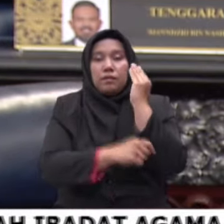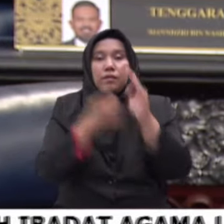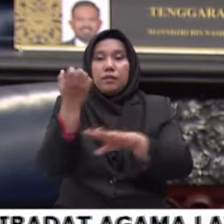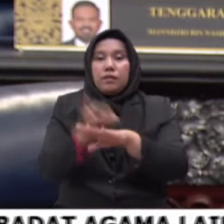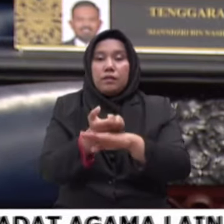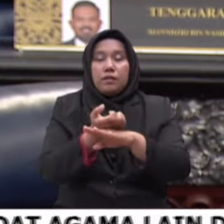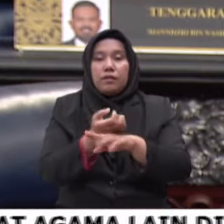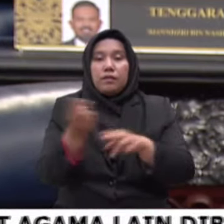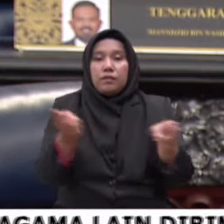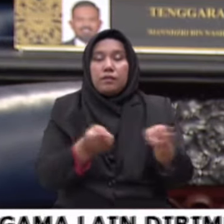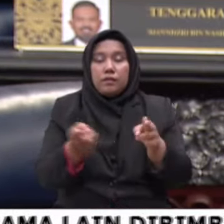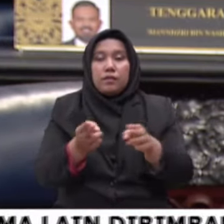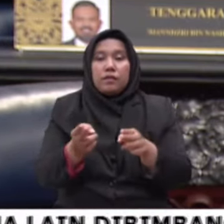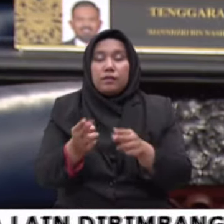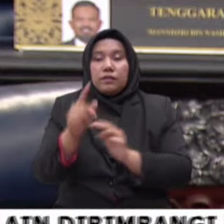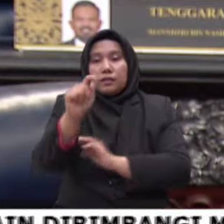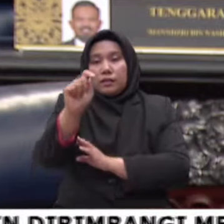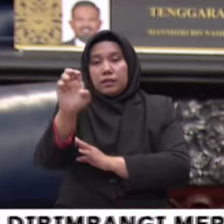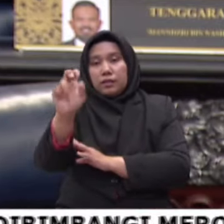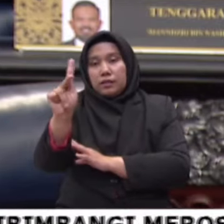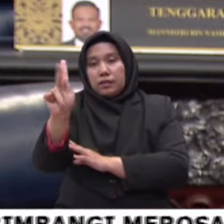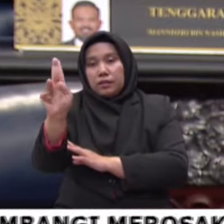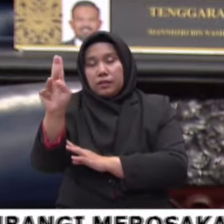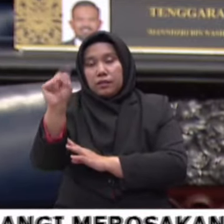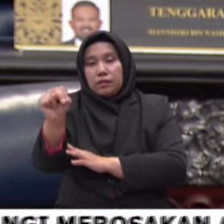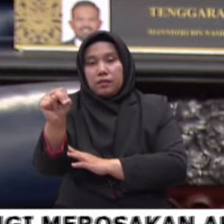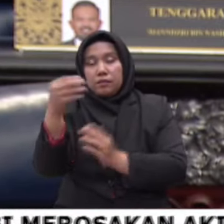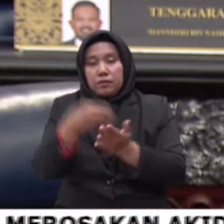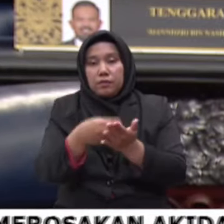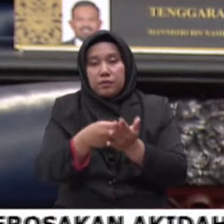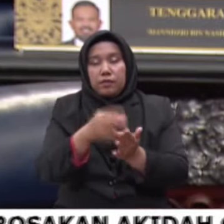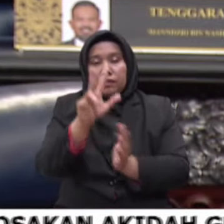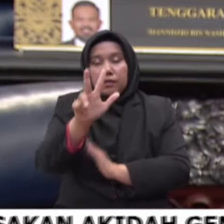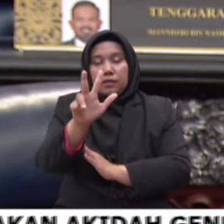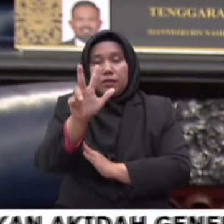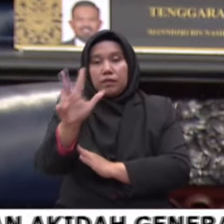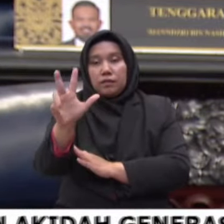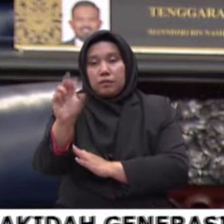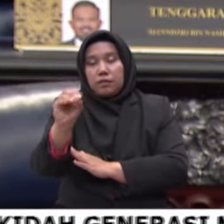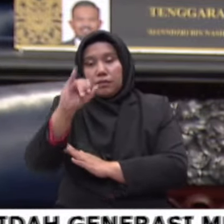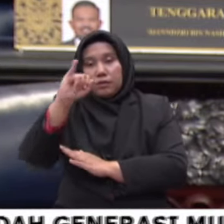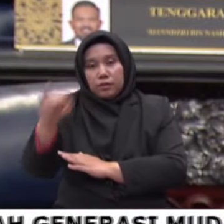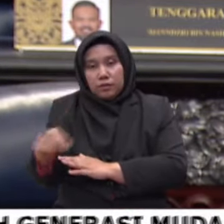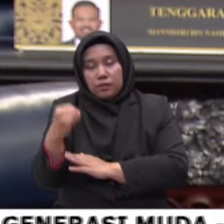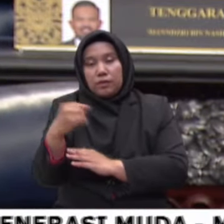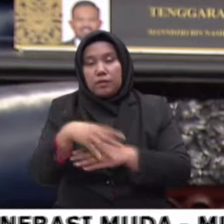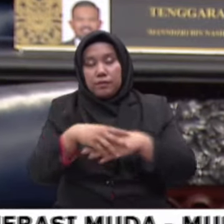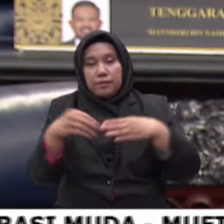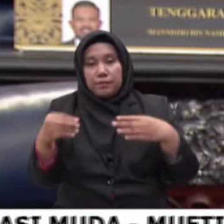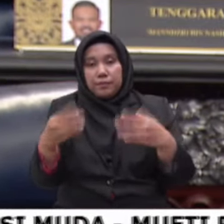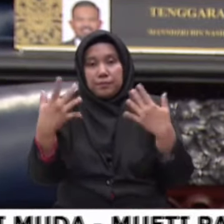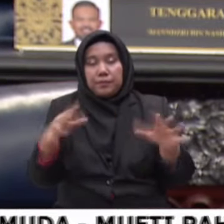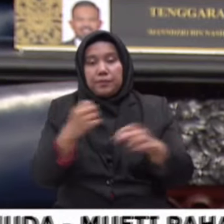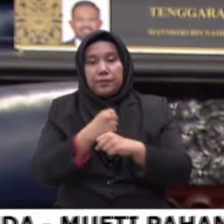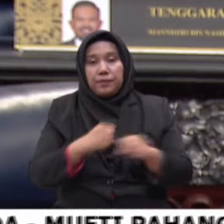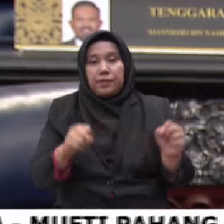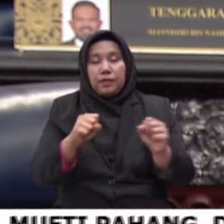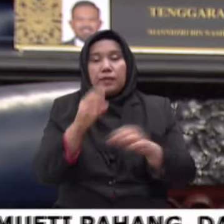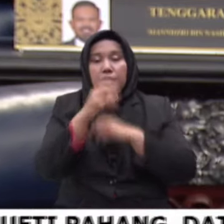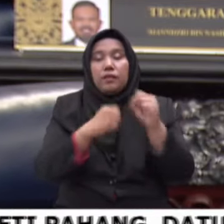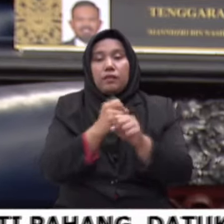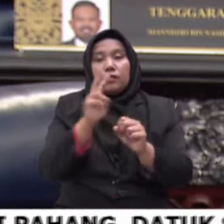Usaha Niaga Tekun atau dienali menerusi peruntukan RM330 juta yang yang disediakan bagi tahun